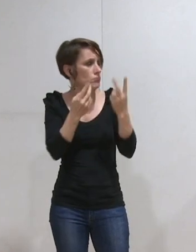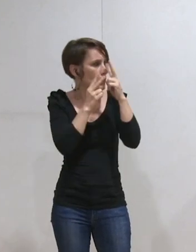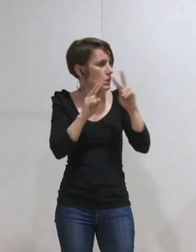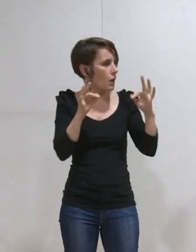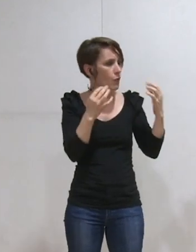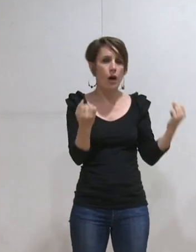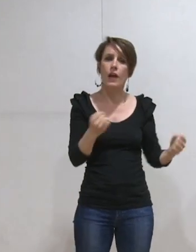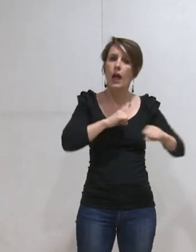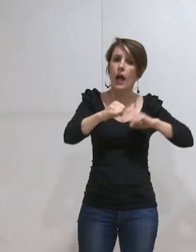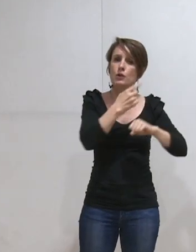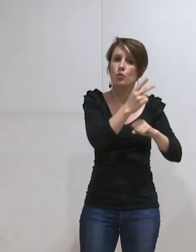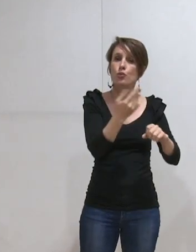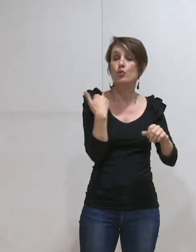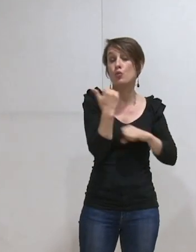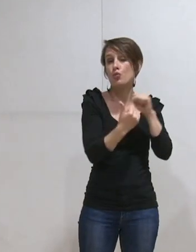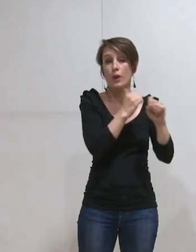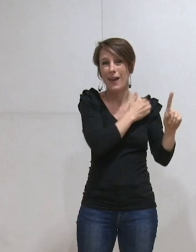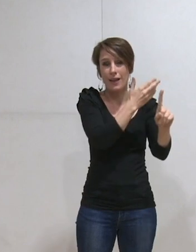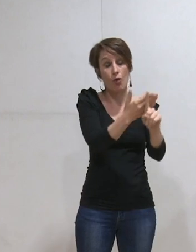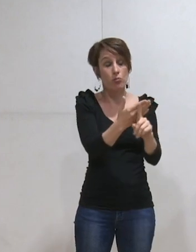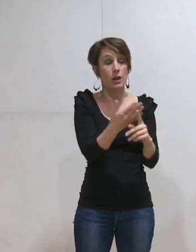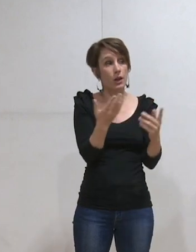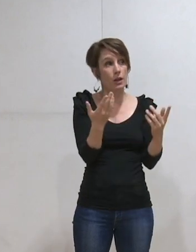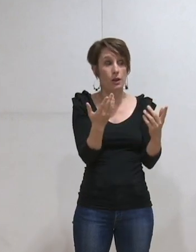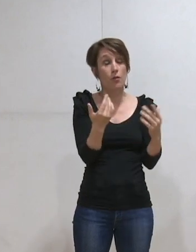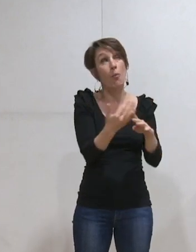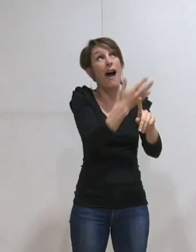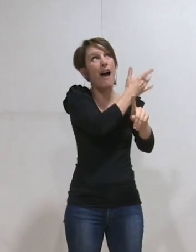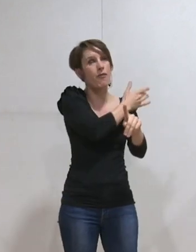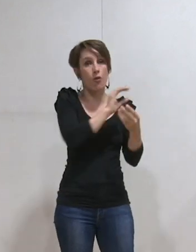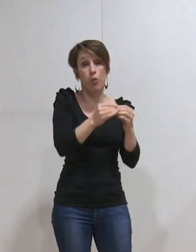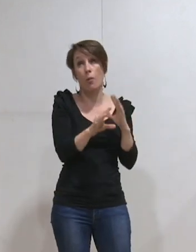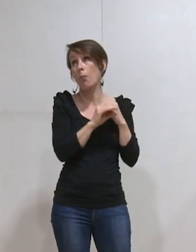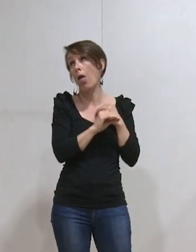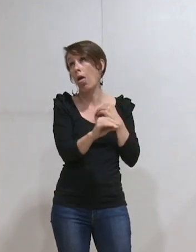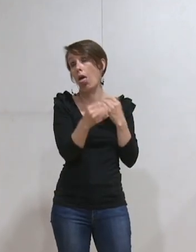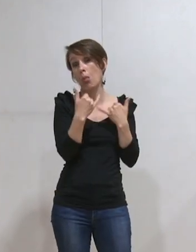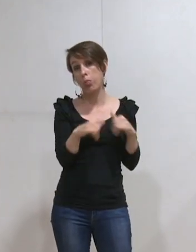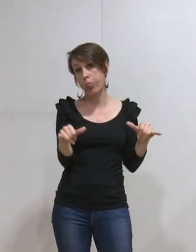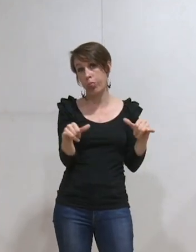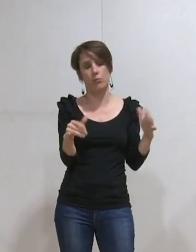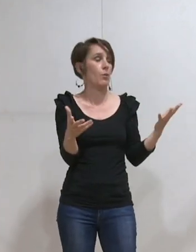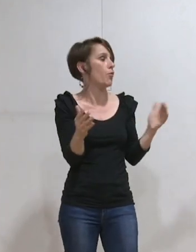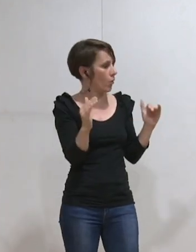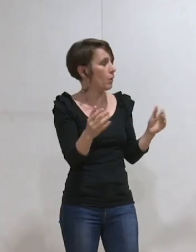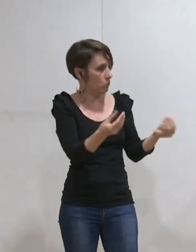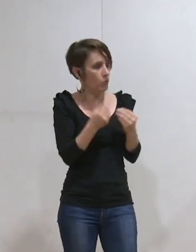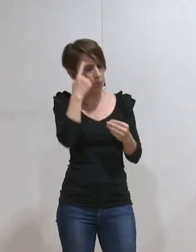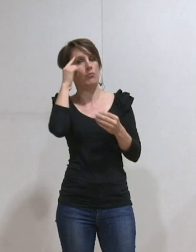non mais surtout par une inaction un peu plus longue mais raison de plus pour se saisir de la